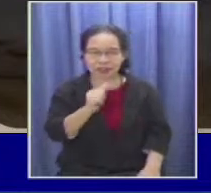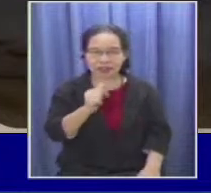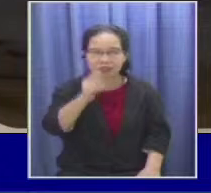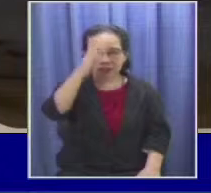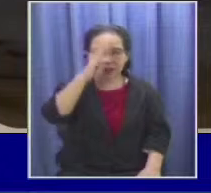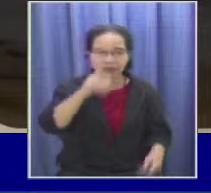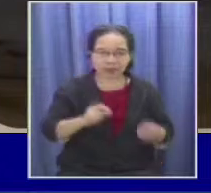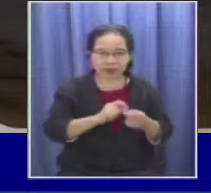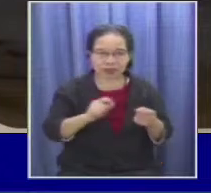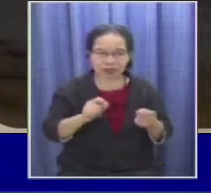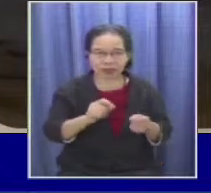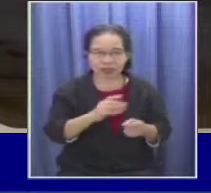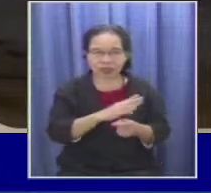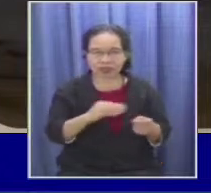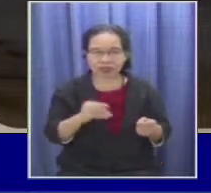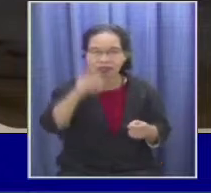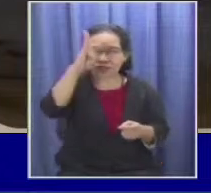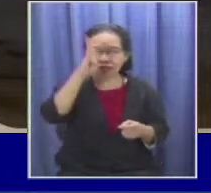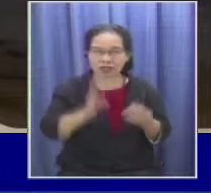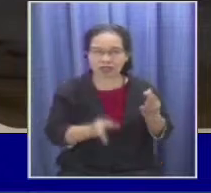Onyankopɔn no ono yetene ni